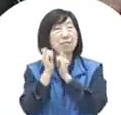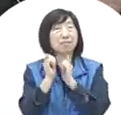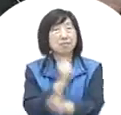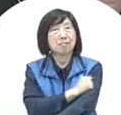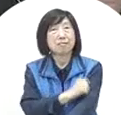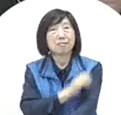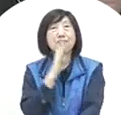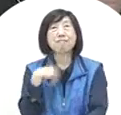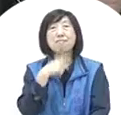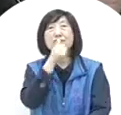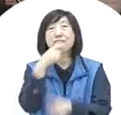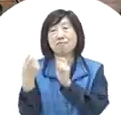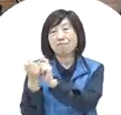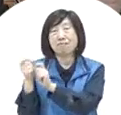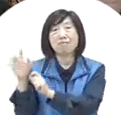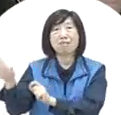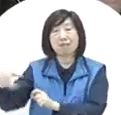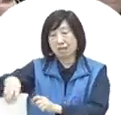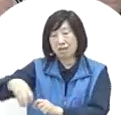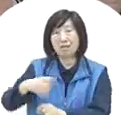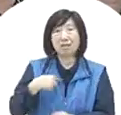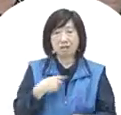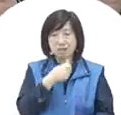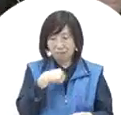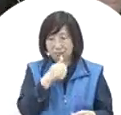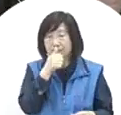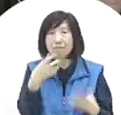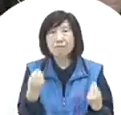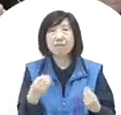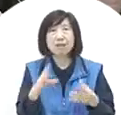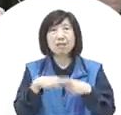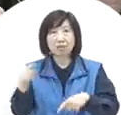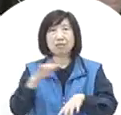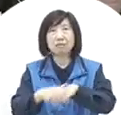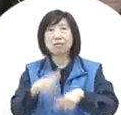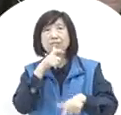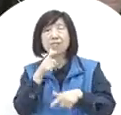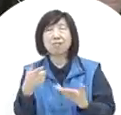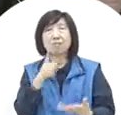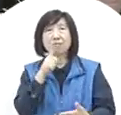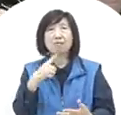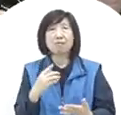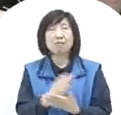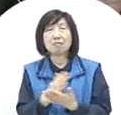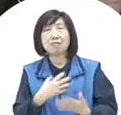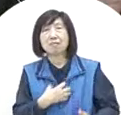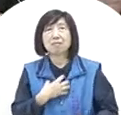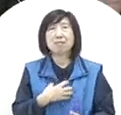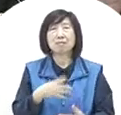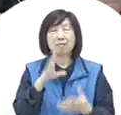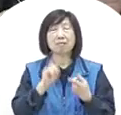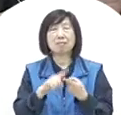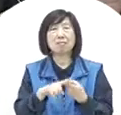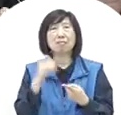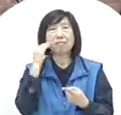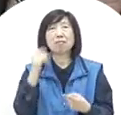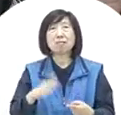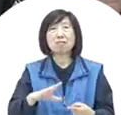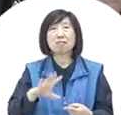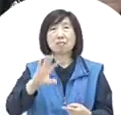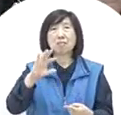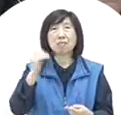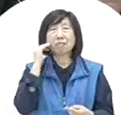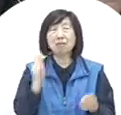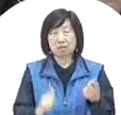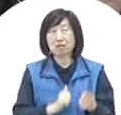们到隔壁有水，我不注意到你啊，所以他们也是欧阿价，所以第一个节力自来水的部分我们大力推广，万一真的